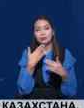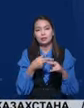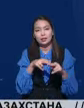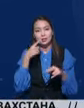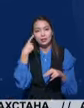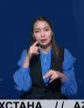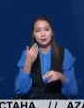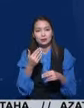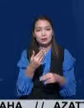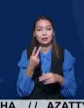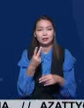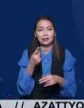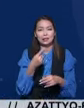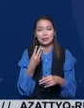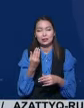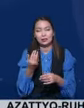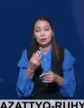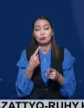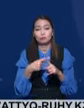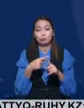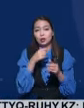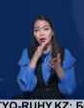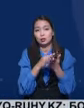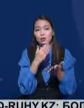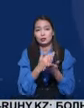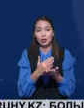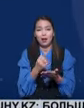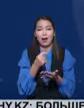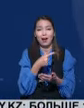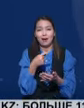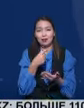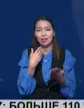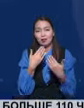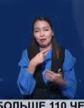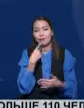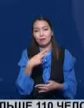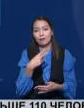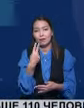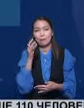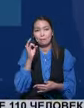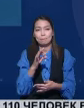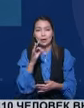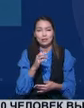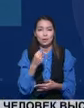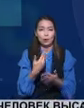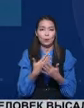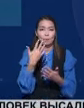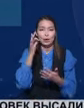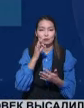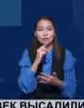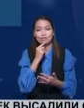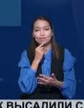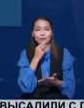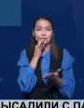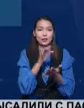практически 2/3 опрошенных выразили положительные отношения. Об отрицательном отношении говорят 22% респондентов. Около 5%